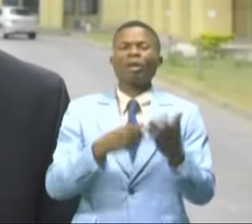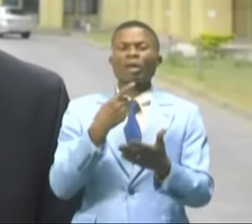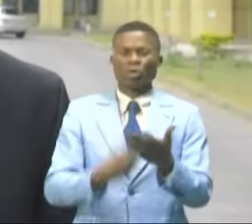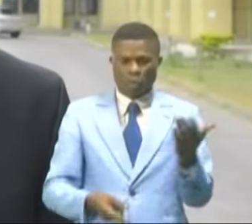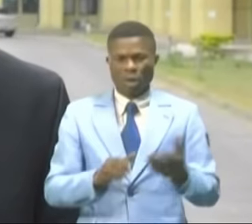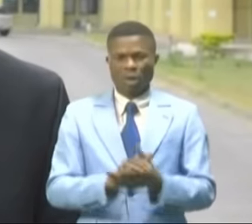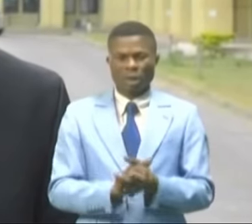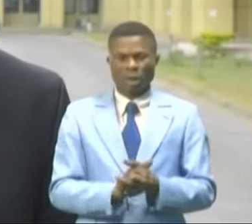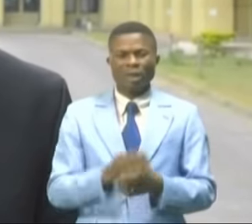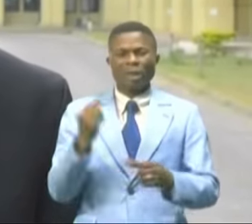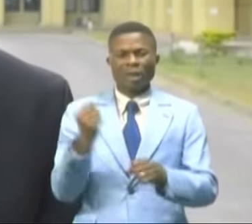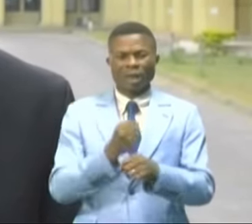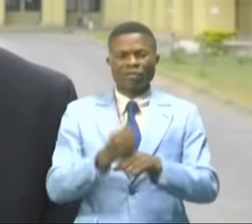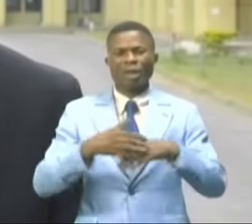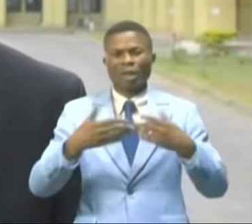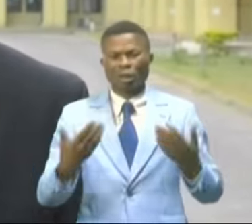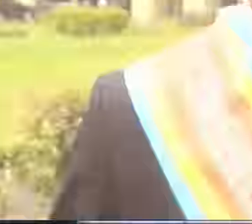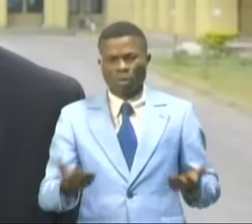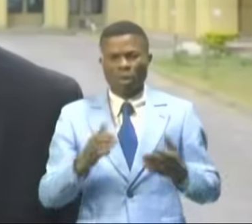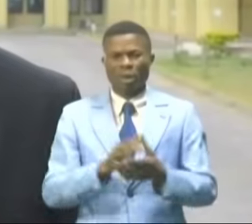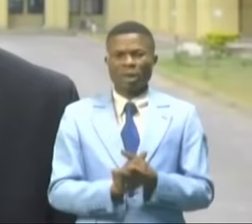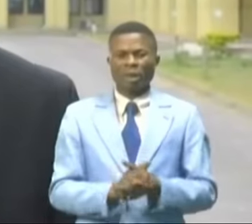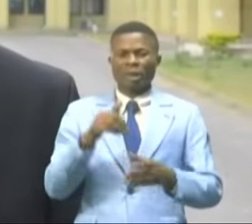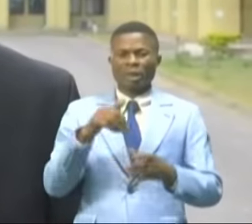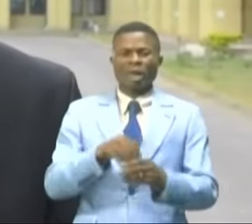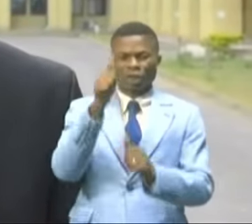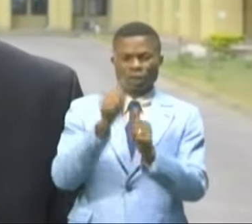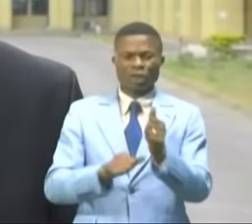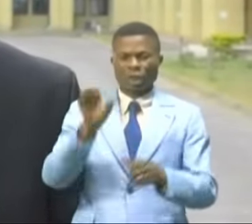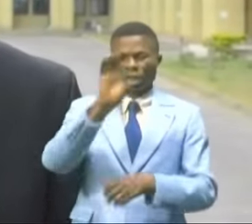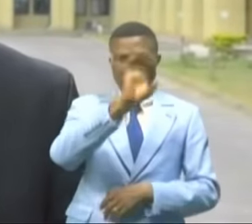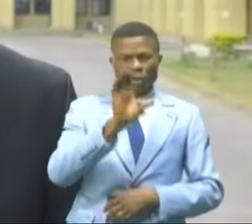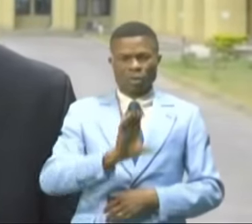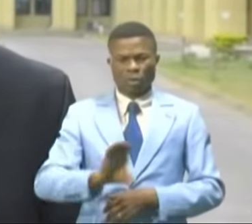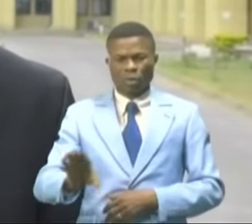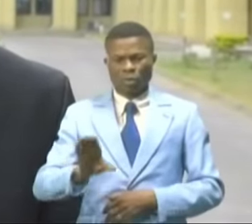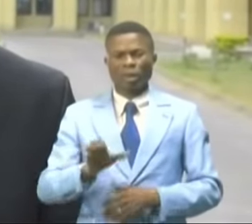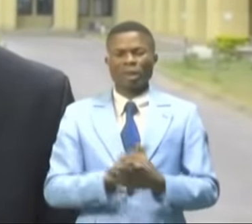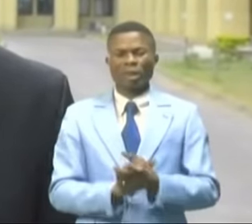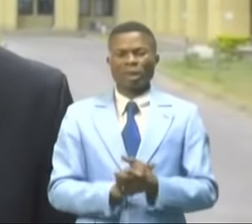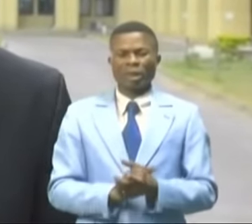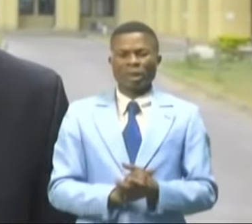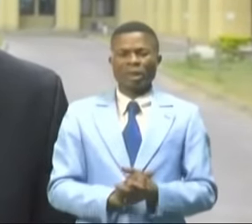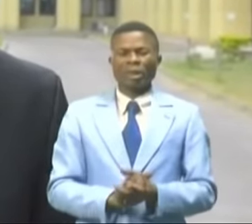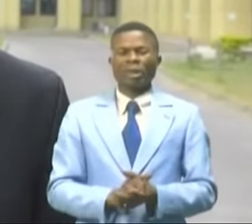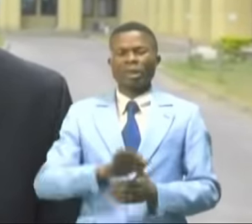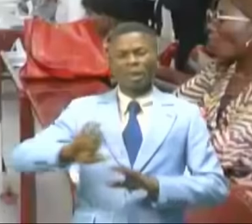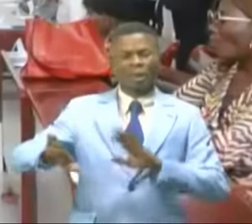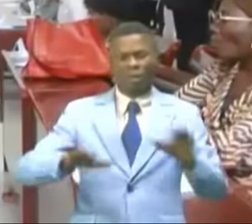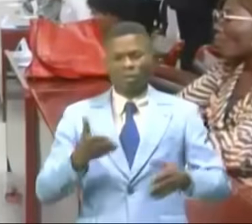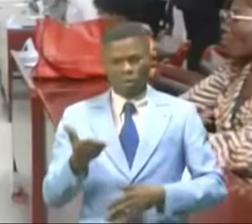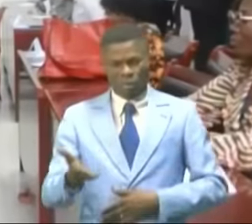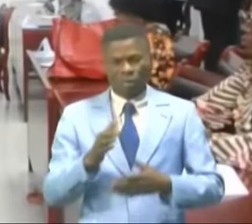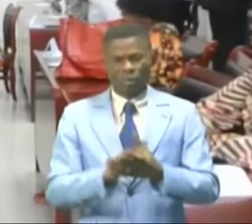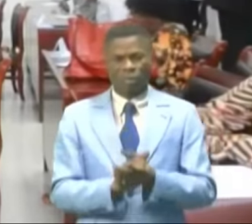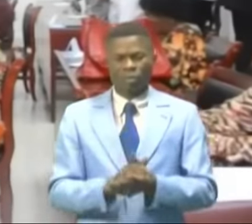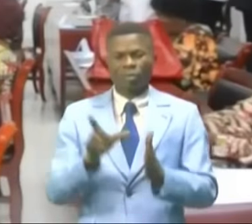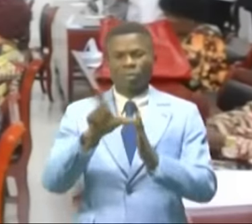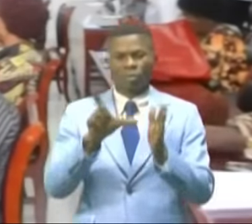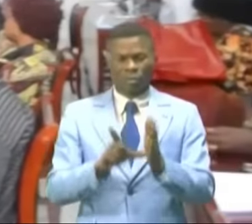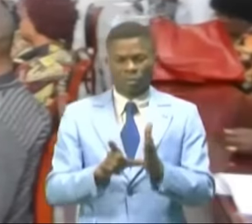comment fonctionner dans ces entités territoriales décentralisées. La loi